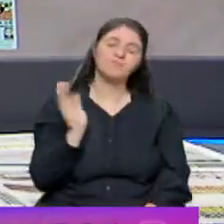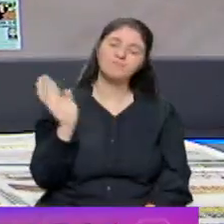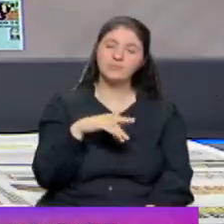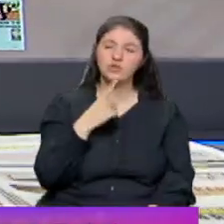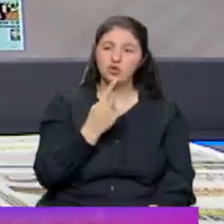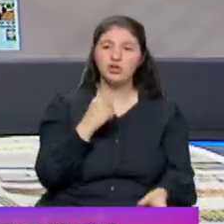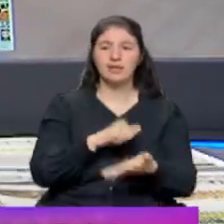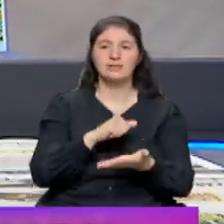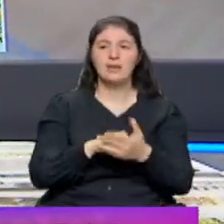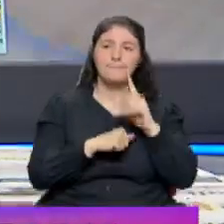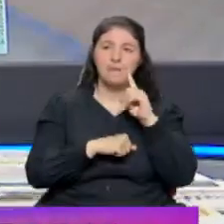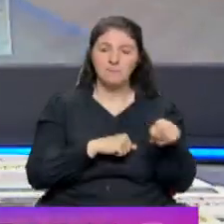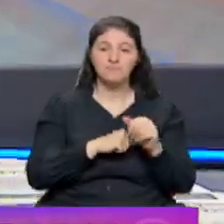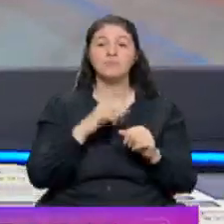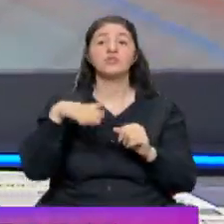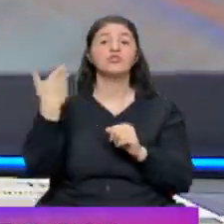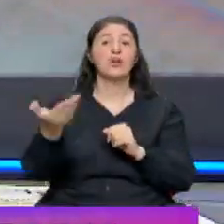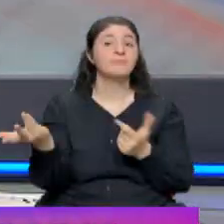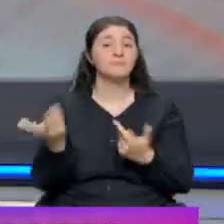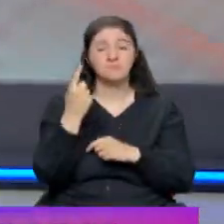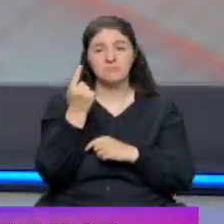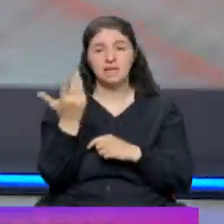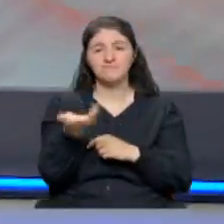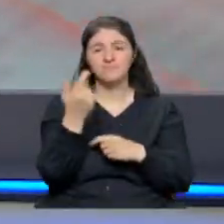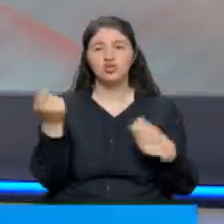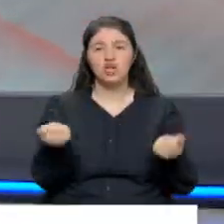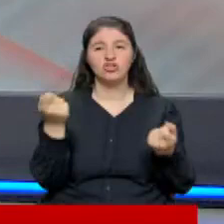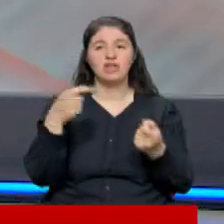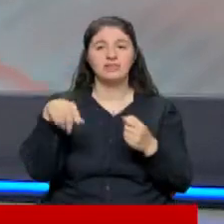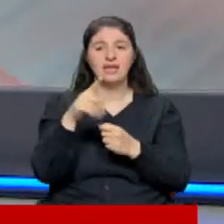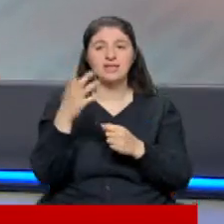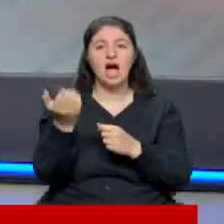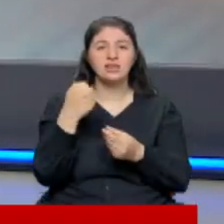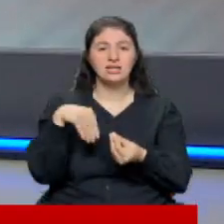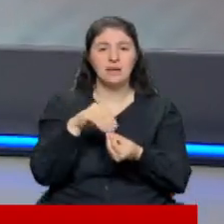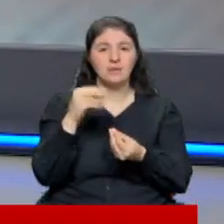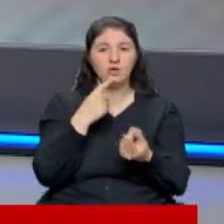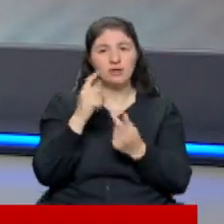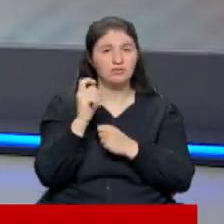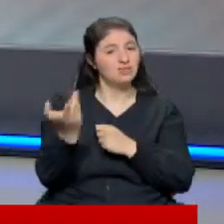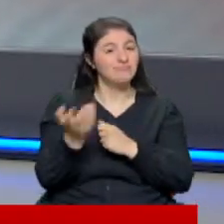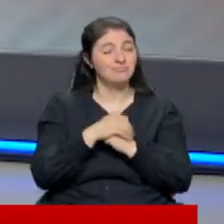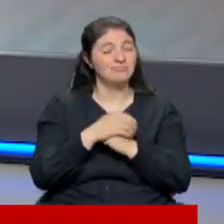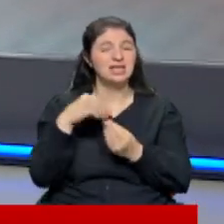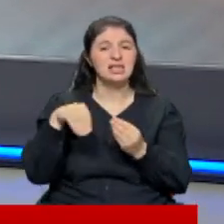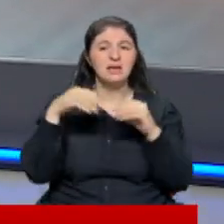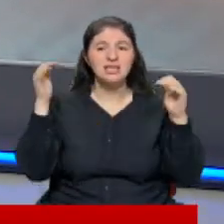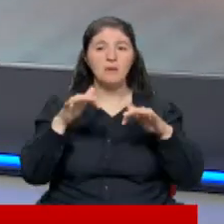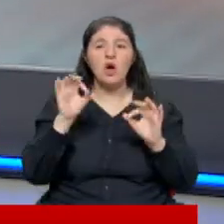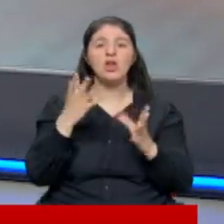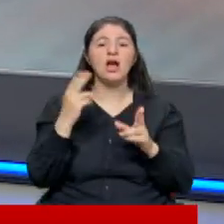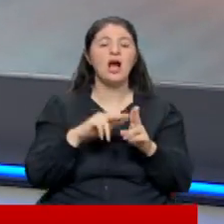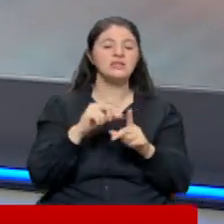Hadi gelin Sözcü Gazetesi'ne bakalım. Sonrasındaysa biraz çalışanların aldığı zamdan bahsedeceğiz. Zam yağmuru